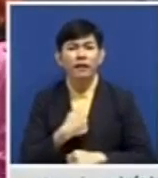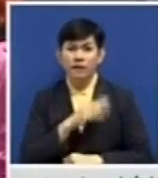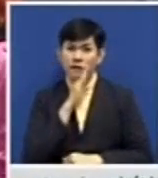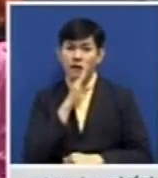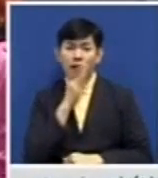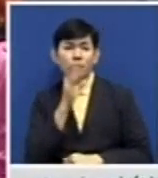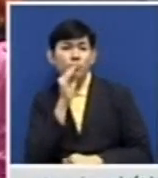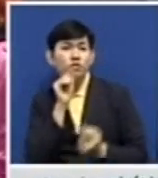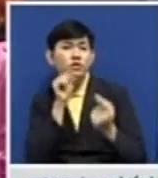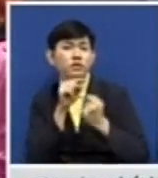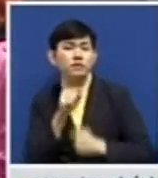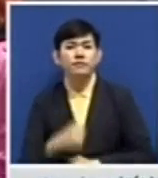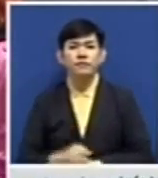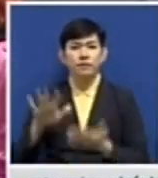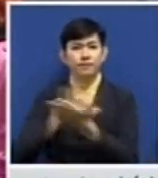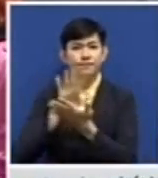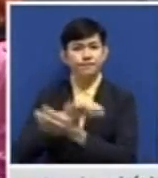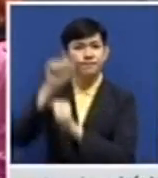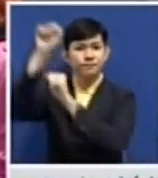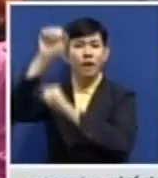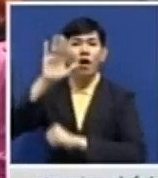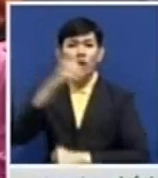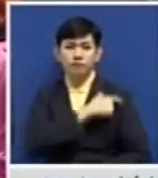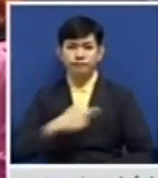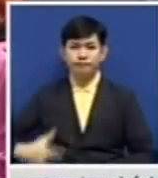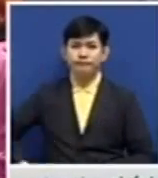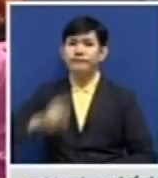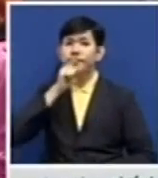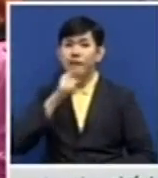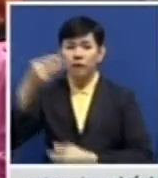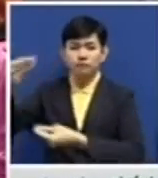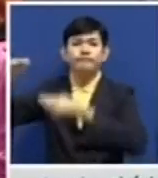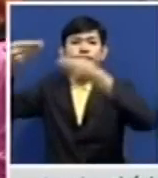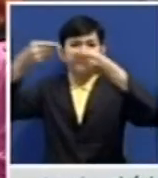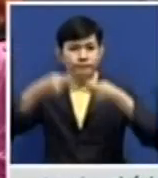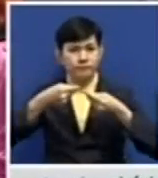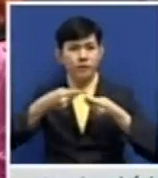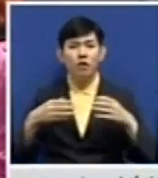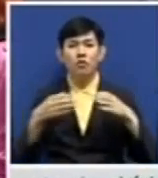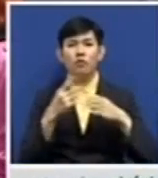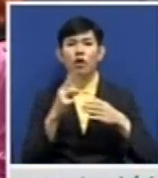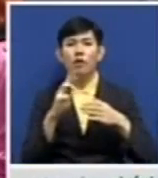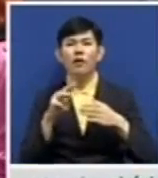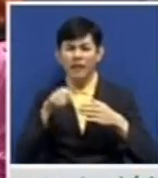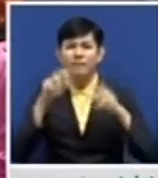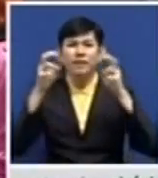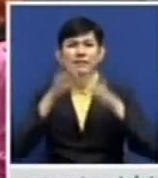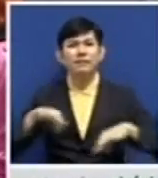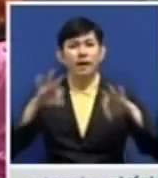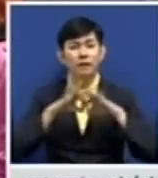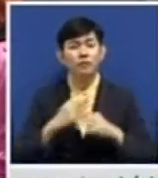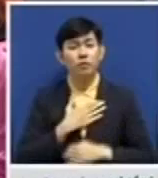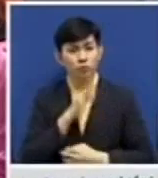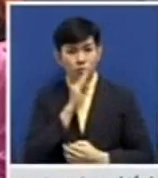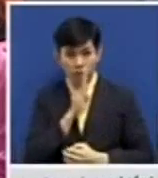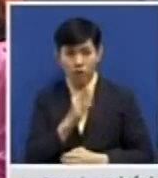าวอ้างถึงพระบรมราชโองการฮะแล้วก็การแต่งตั้งรัฐมนตรีอันนี้เป็นสาระสำคัญครับอันนี้กราบเรียนด้วยความเคารพ